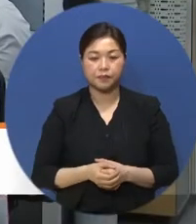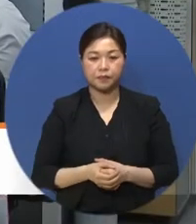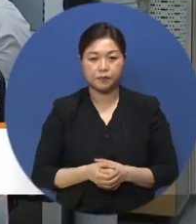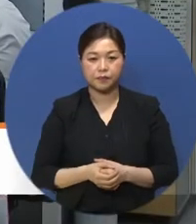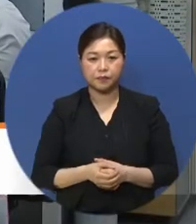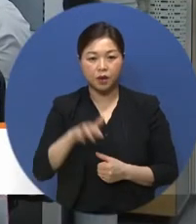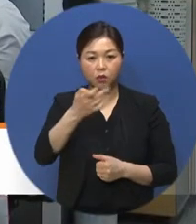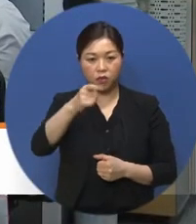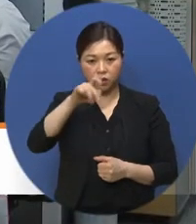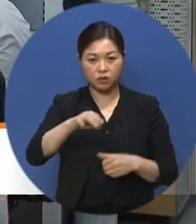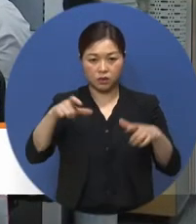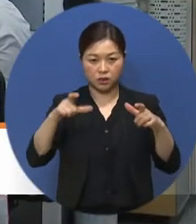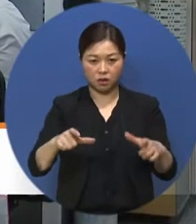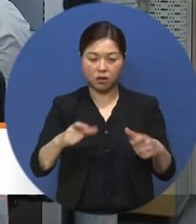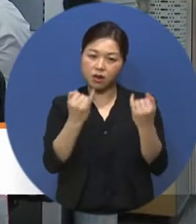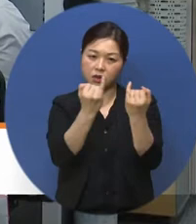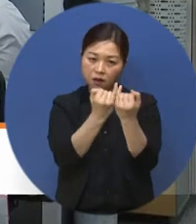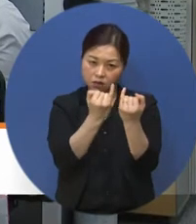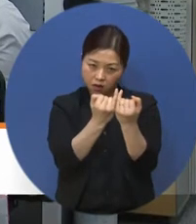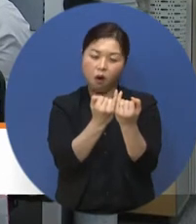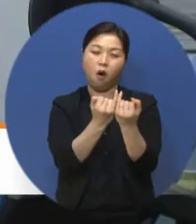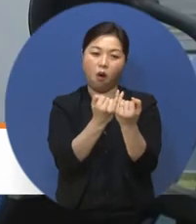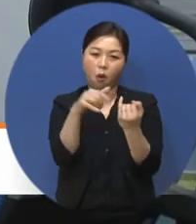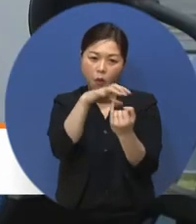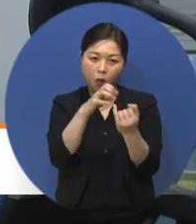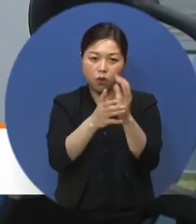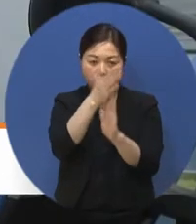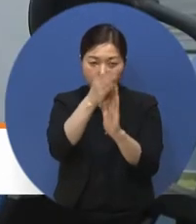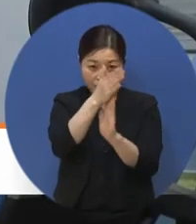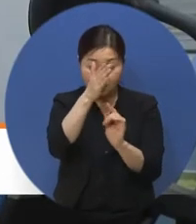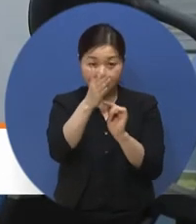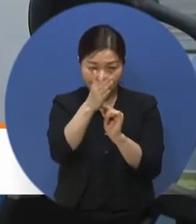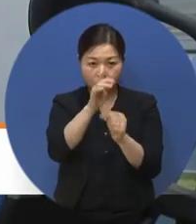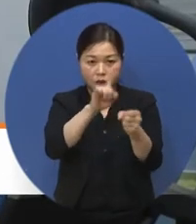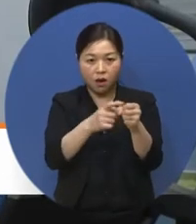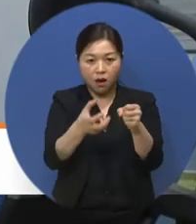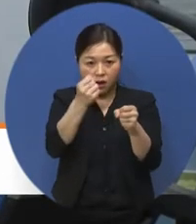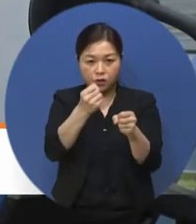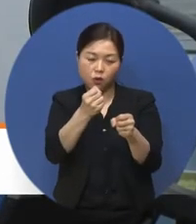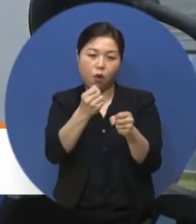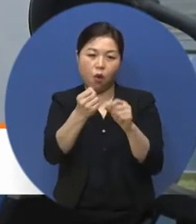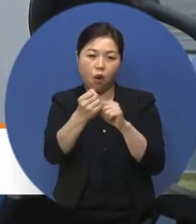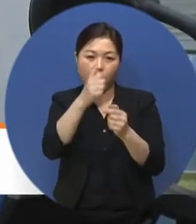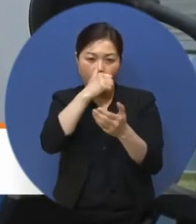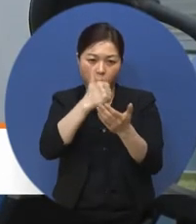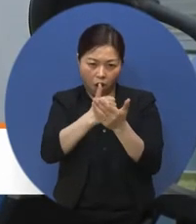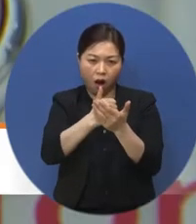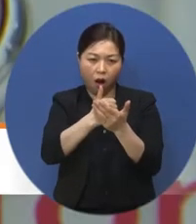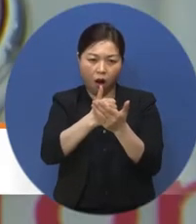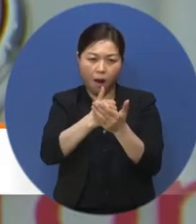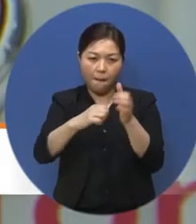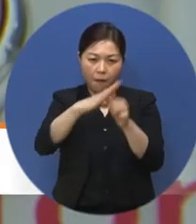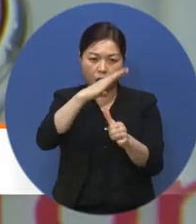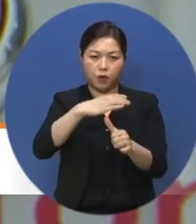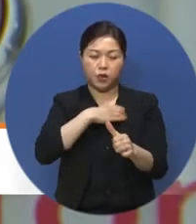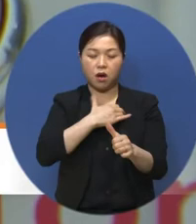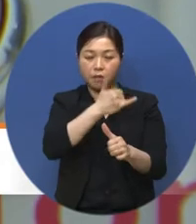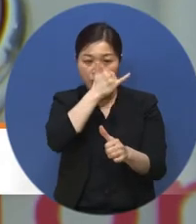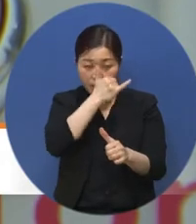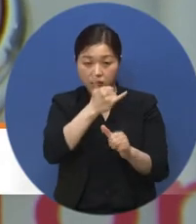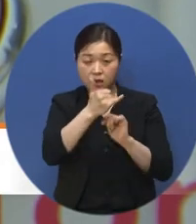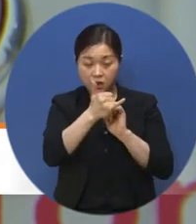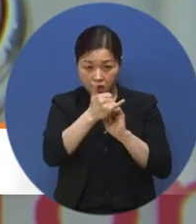고흥군 이 여성친화도시 기반 조성 사업으로 범죄에 취약한 여성들을 위한 내 손안의 지킴이 스마트 안심